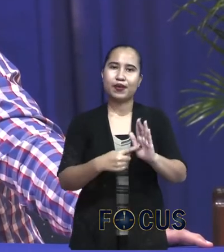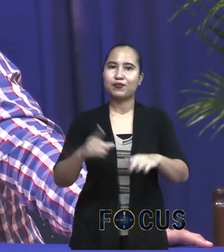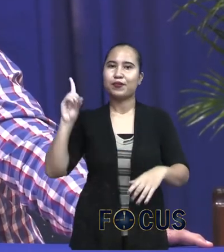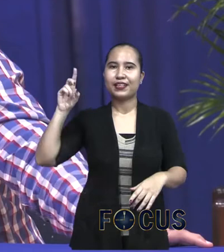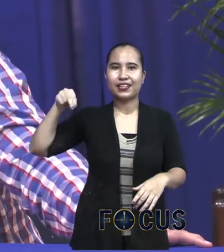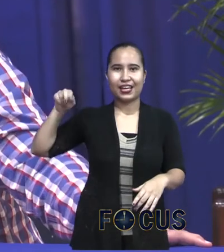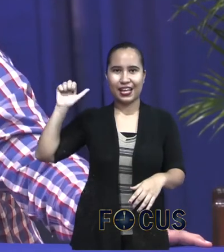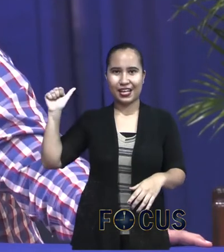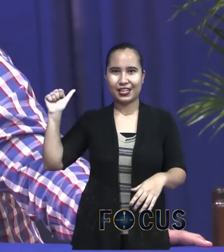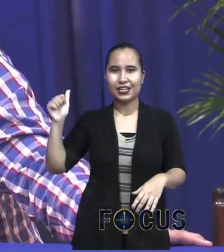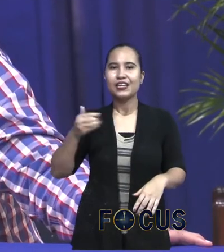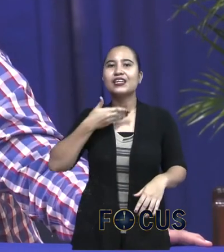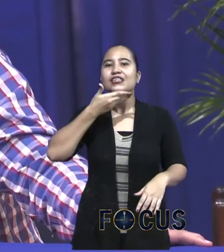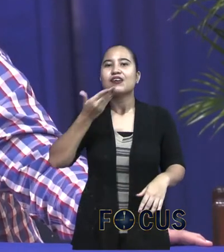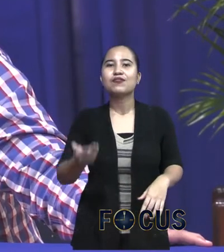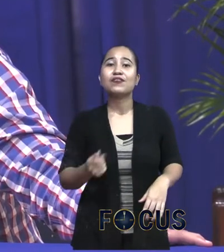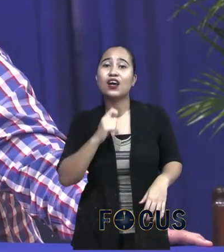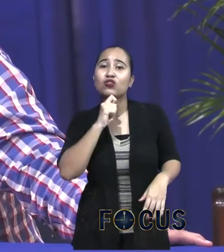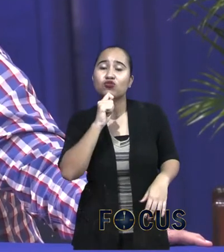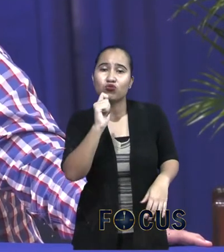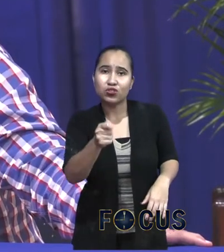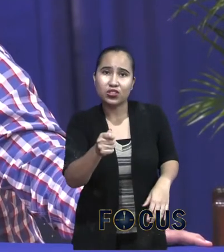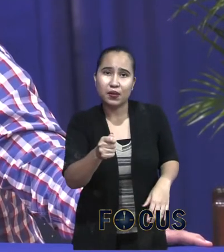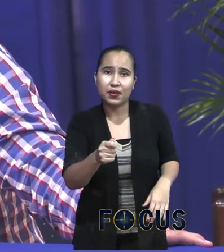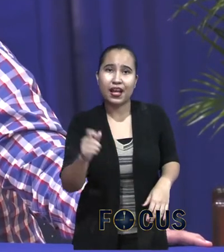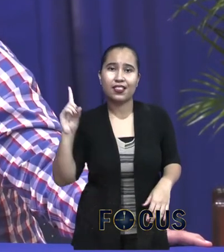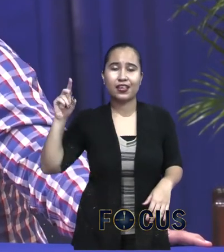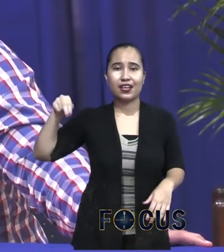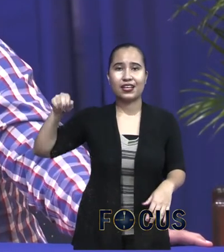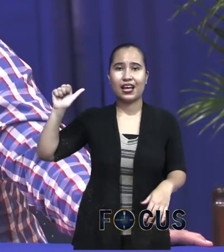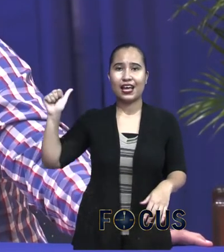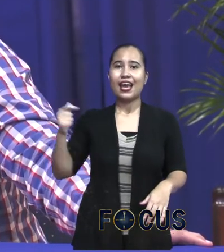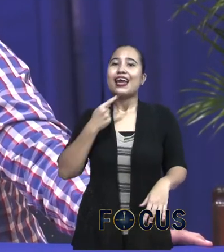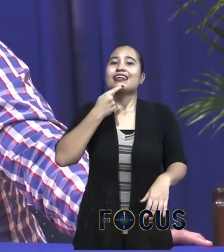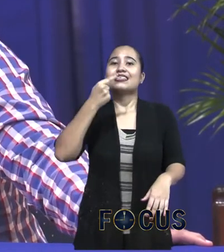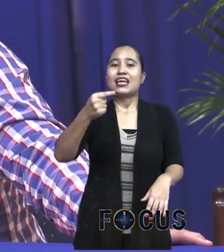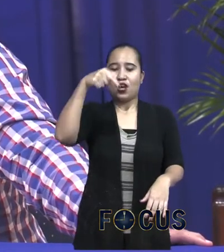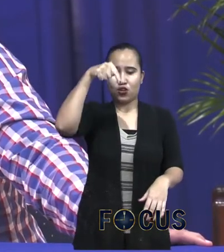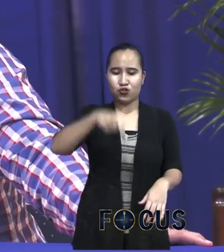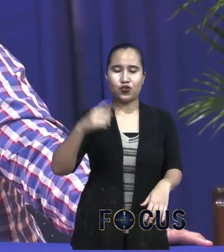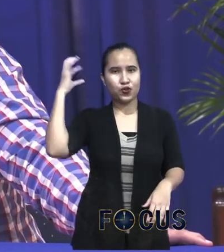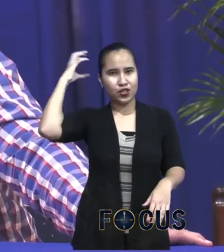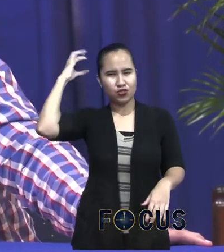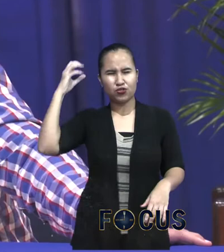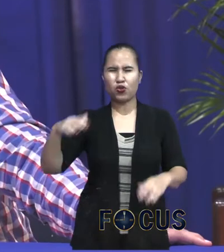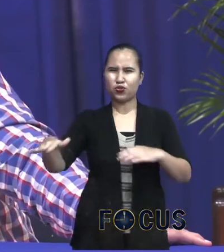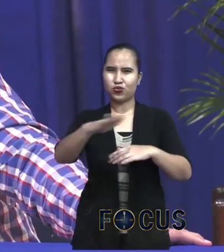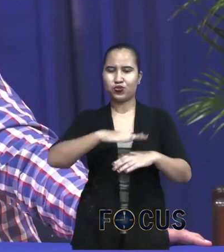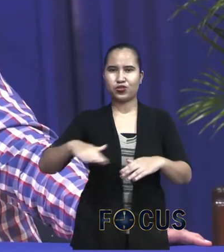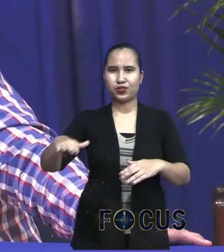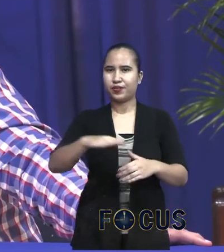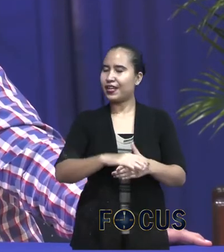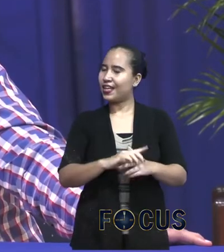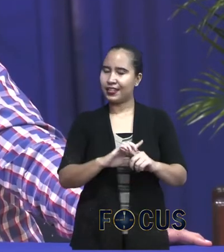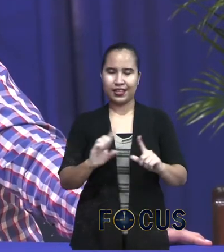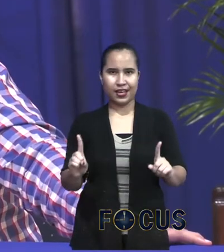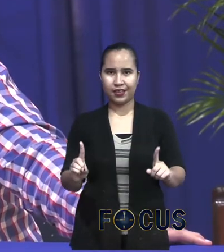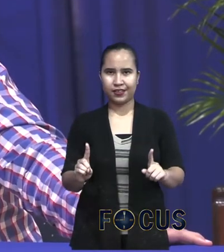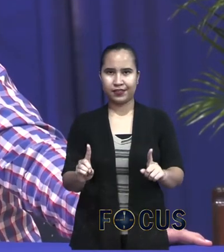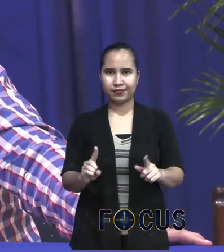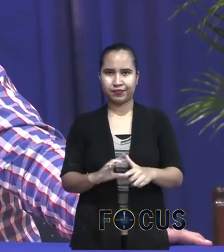toestemming en je kondigt een noodtoestand uit. Dat is een hele andere situatie waarbij het burgerlijk